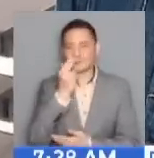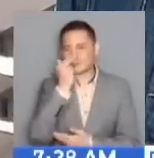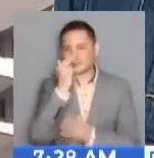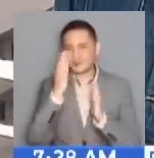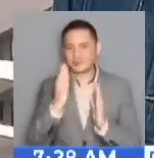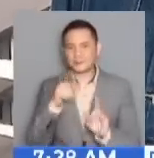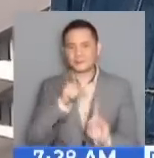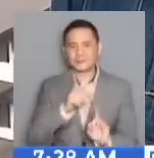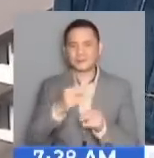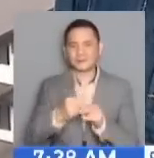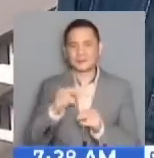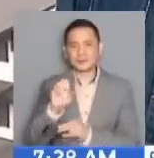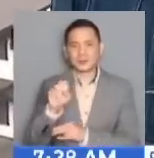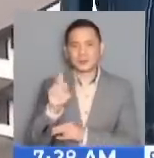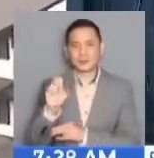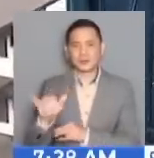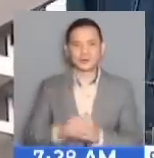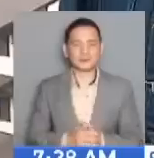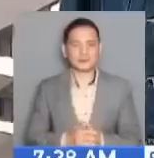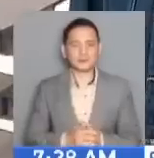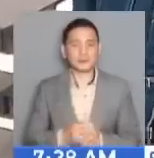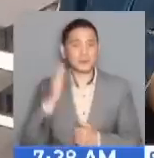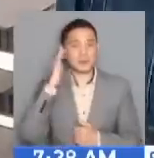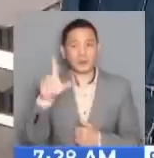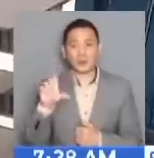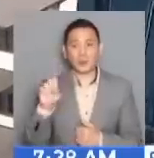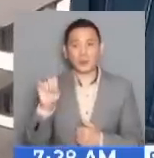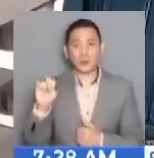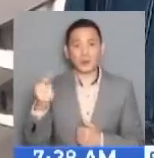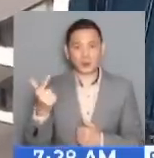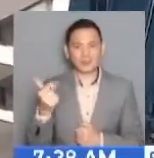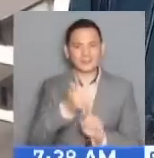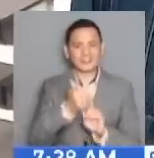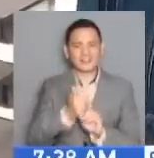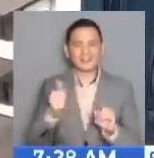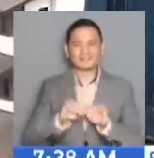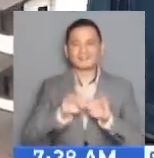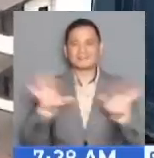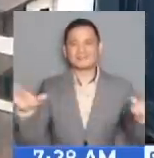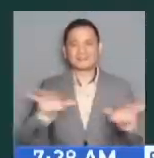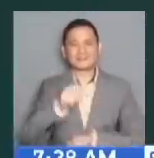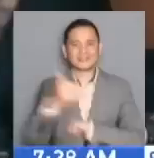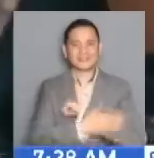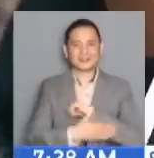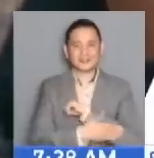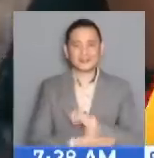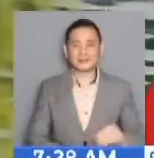Hit Kapuso primetime serya na Lola! Yay! Yay! Narito ang unang chika.